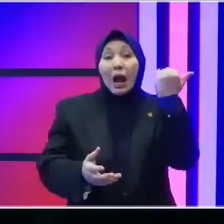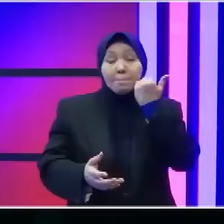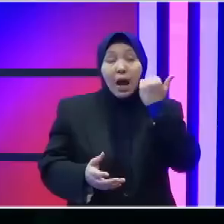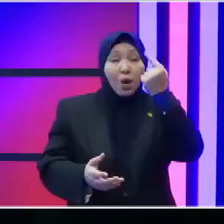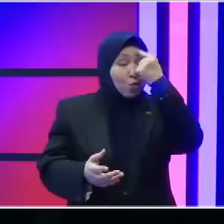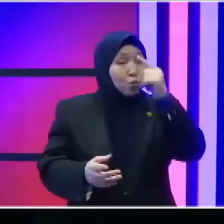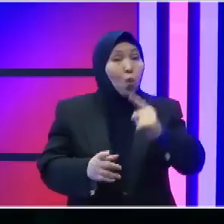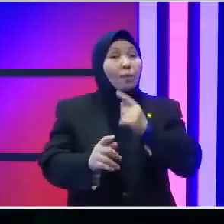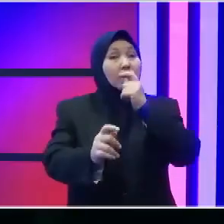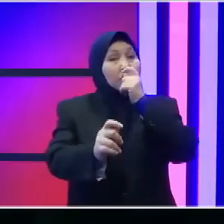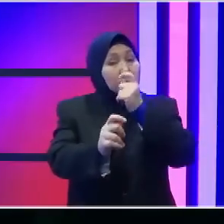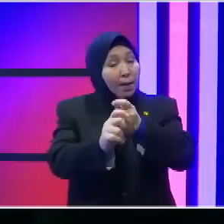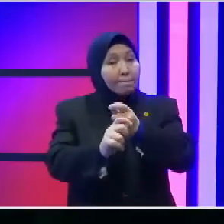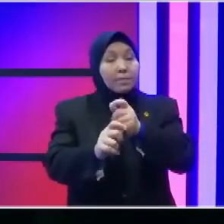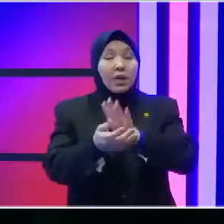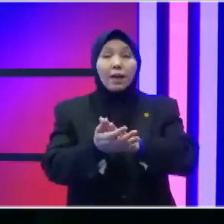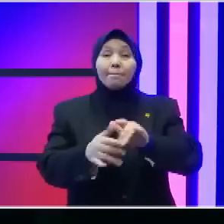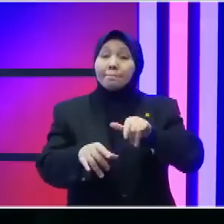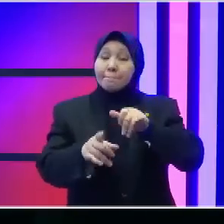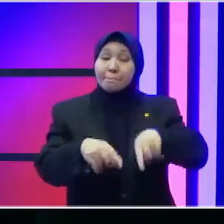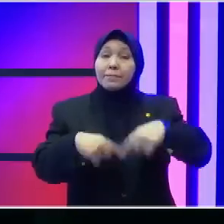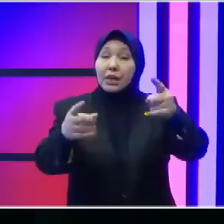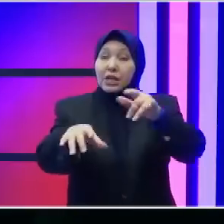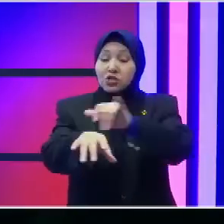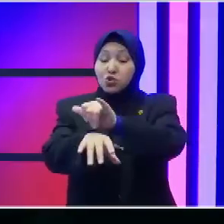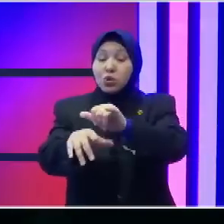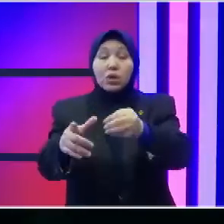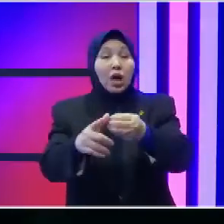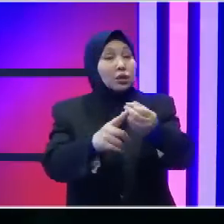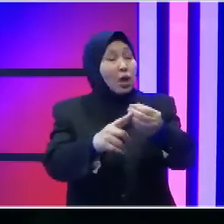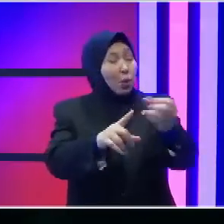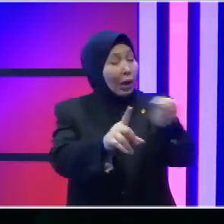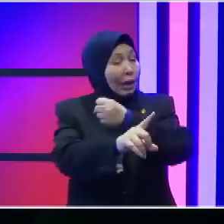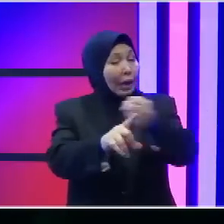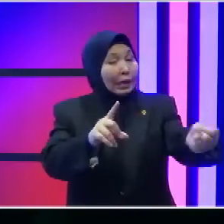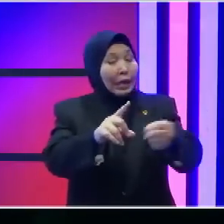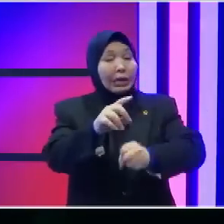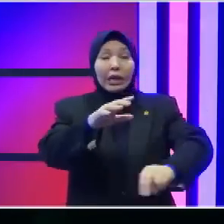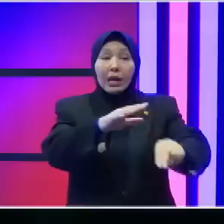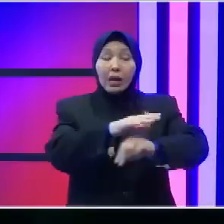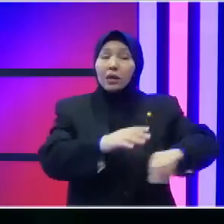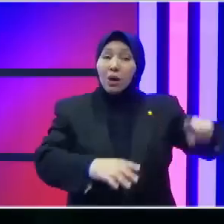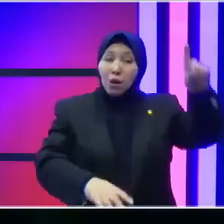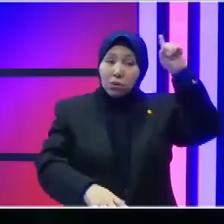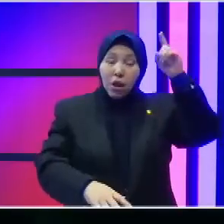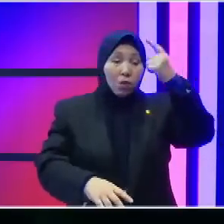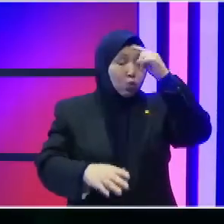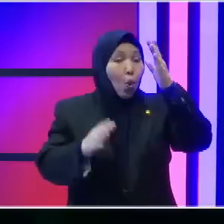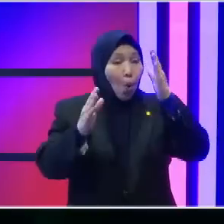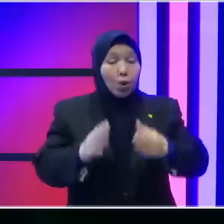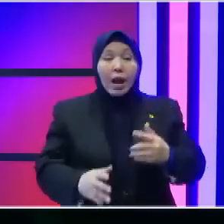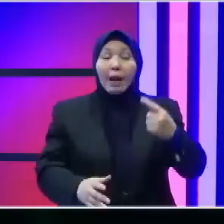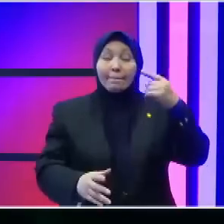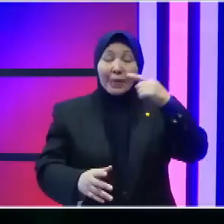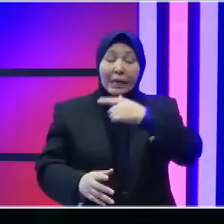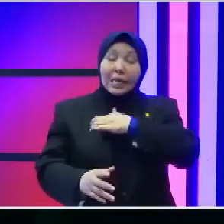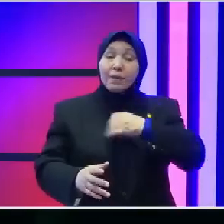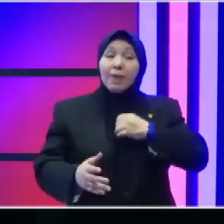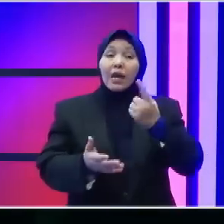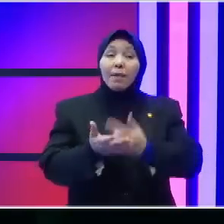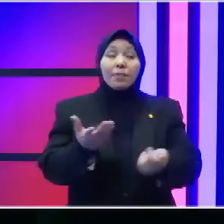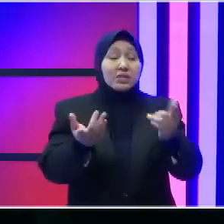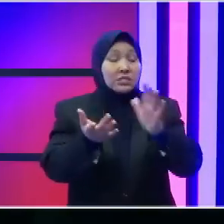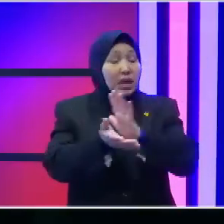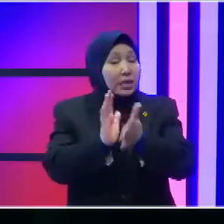menentukan sama ada pergi ke syurga ataupun ke azab neraka Allah Subhanahu Wa Taala. Bagi orang yang beriman, apakah jadinya? Pada